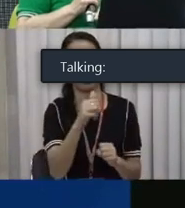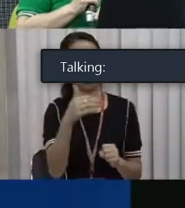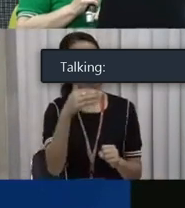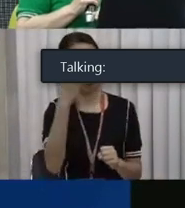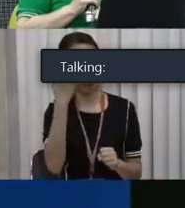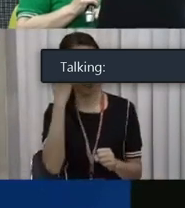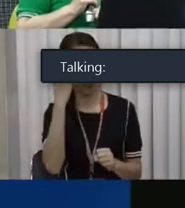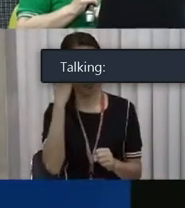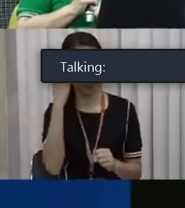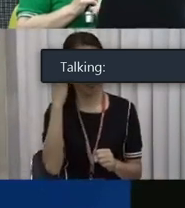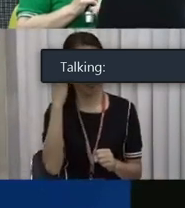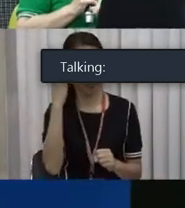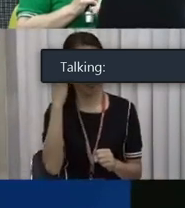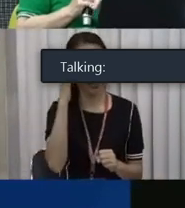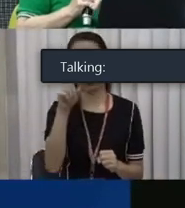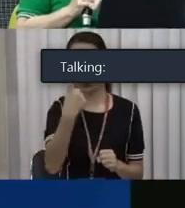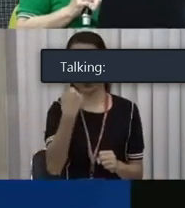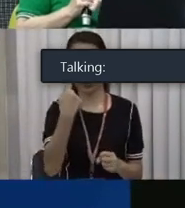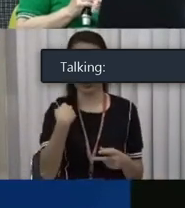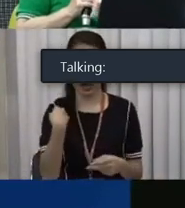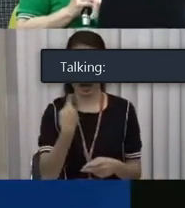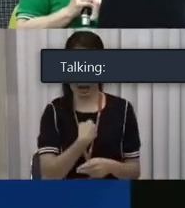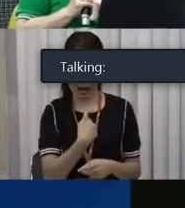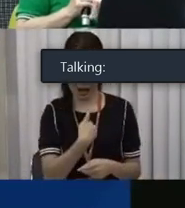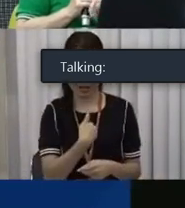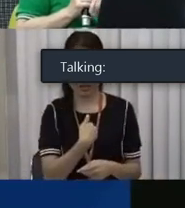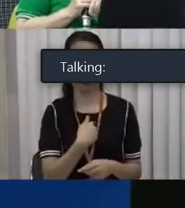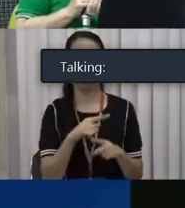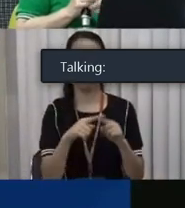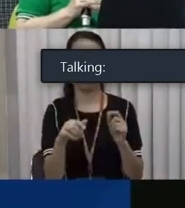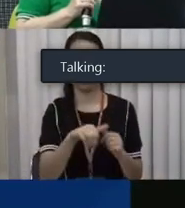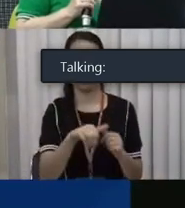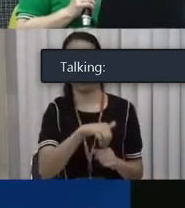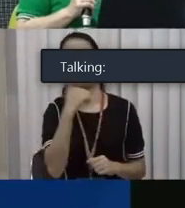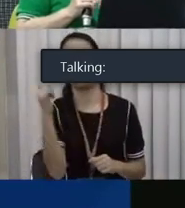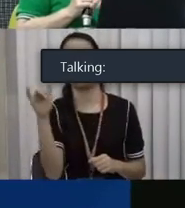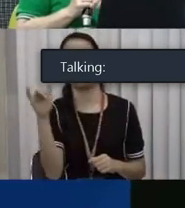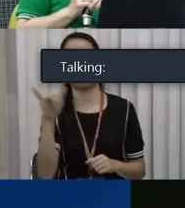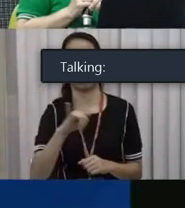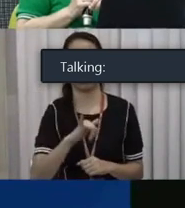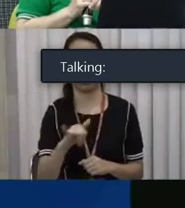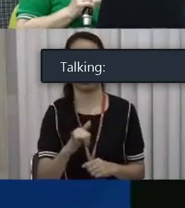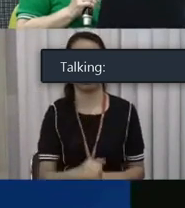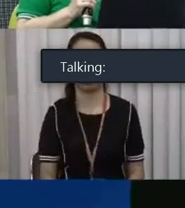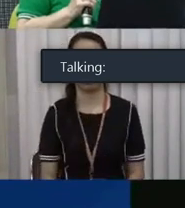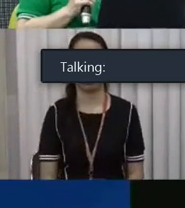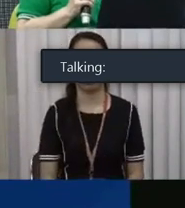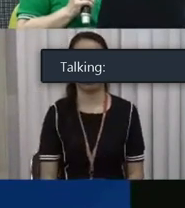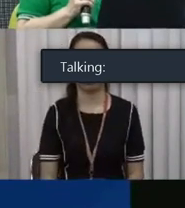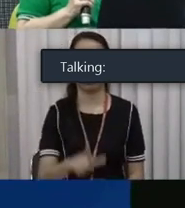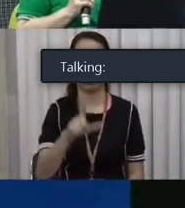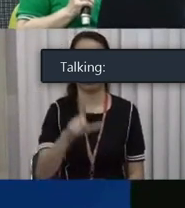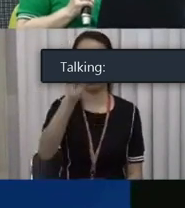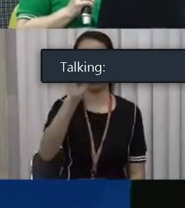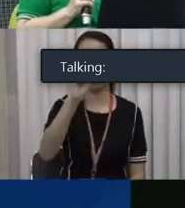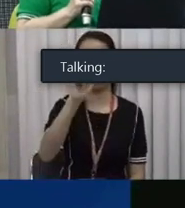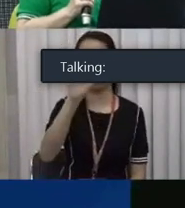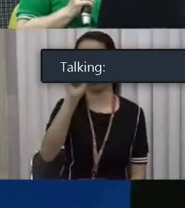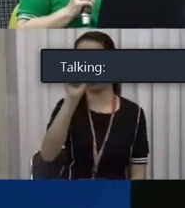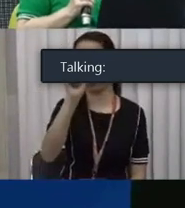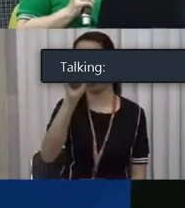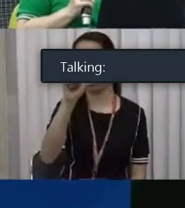atong kaugalingon, but sa others also. Loyalty to the organization. Importante kayo na. Kay basig ikaw,